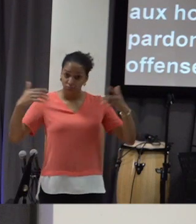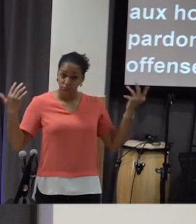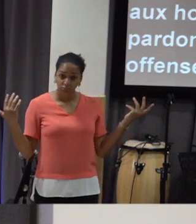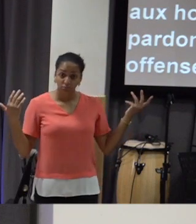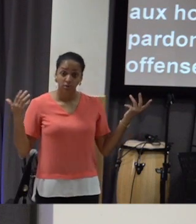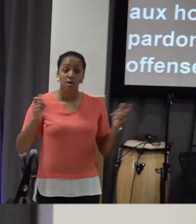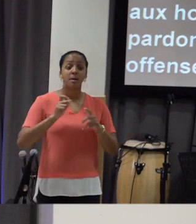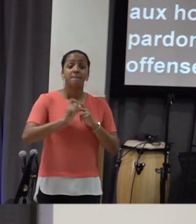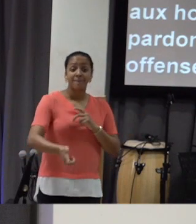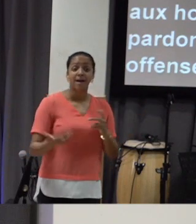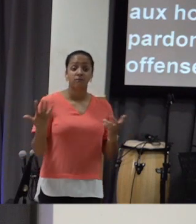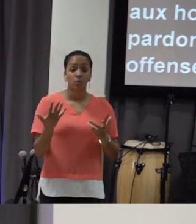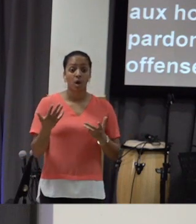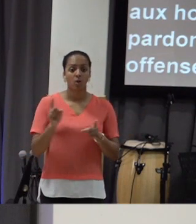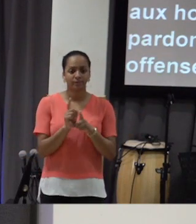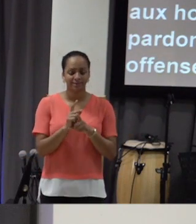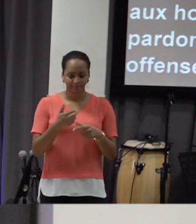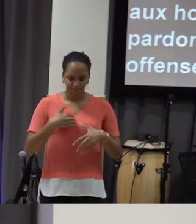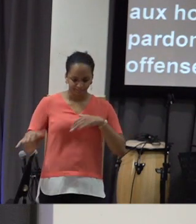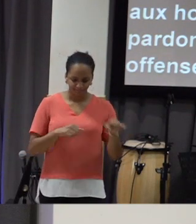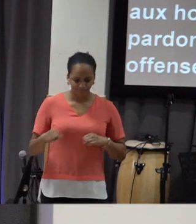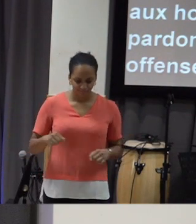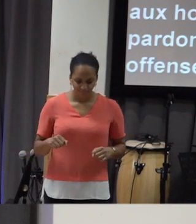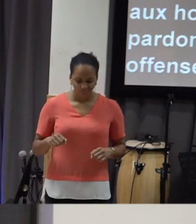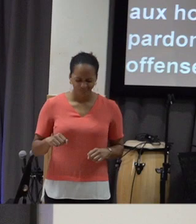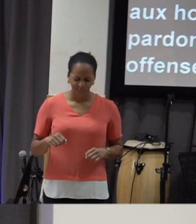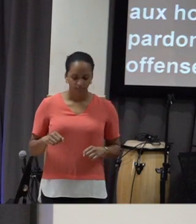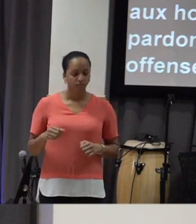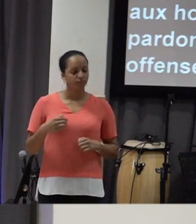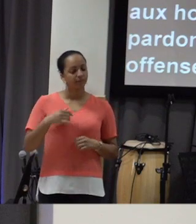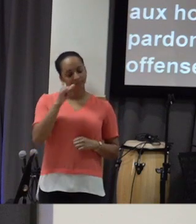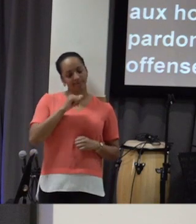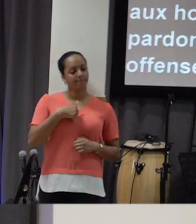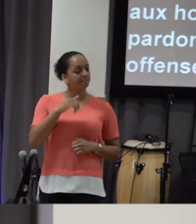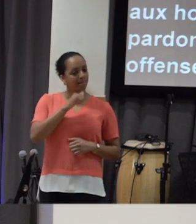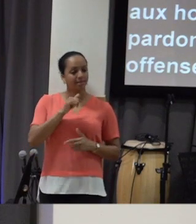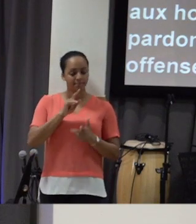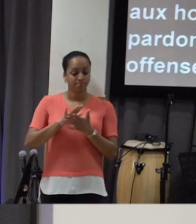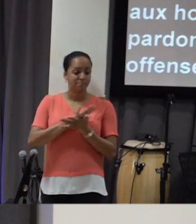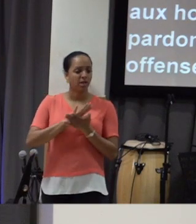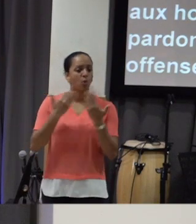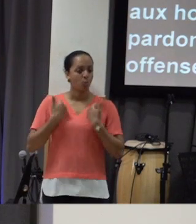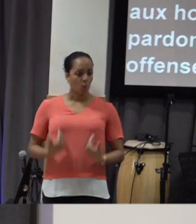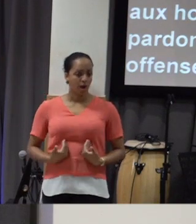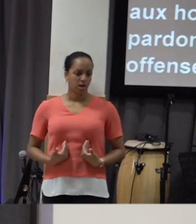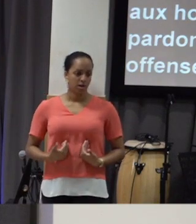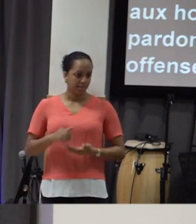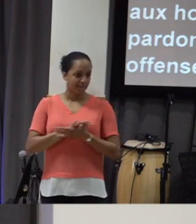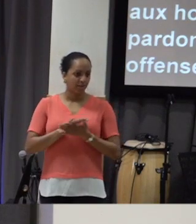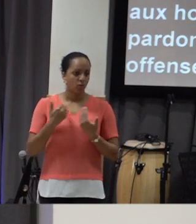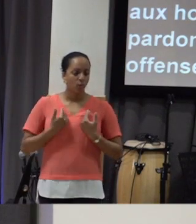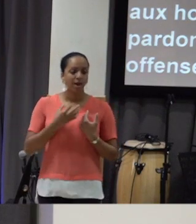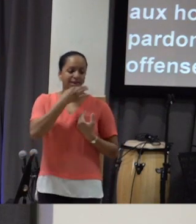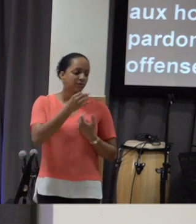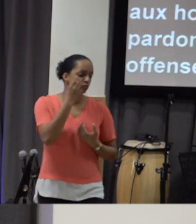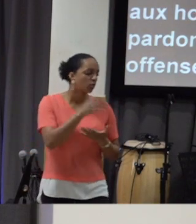toi-même. Parfois, même souvent, on prie Dieu, on dit Seigneur, voilà, pardonne-nous, j'ai fait ci, j'ai fait ça. On sait que Dieu nous pardonne. On pardonne à ceux qui nous ont offensés. On